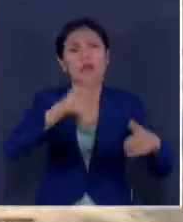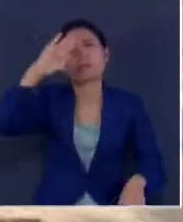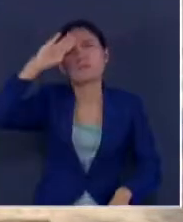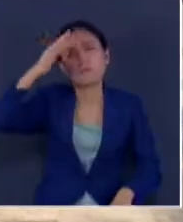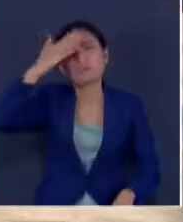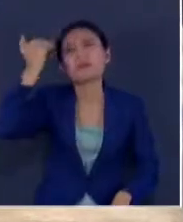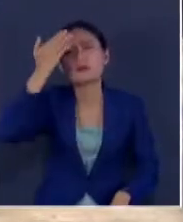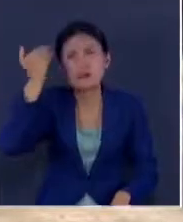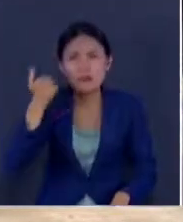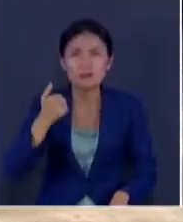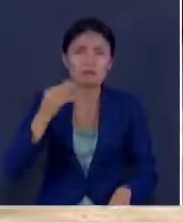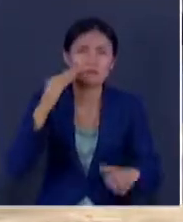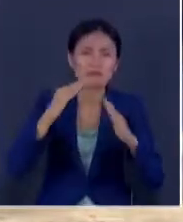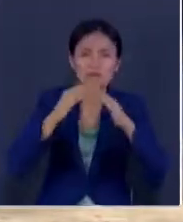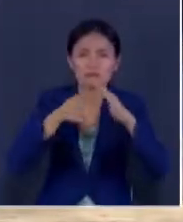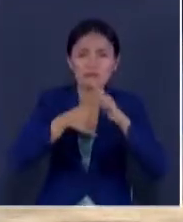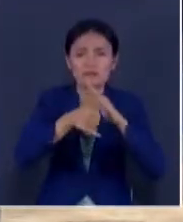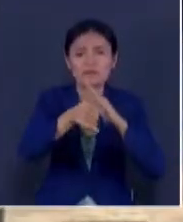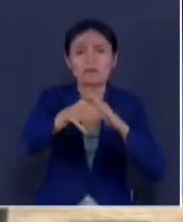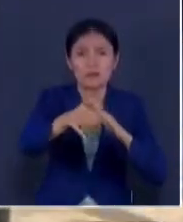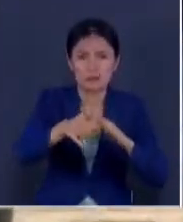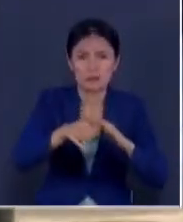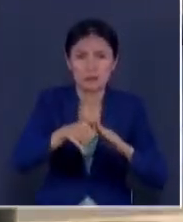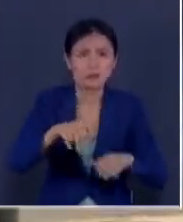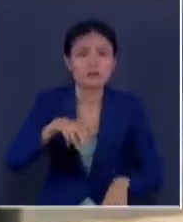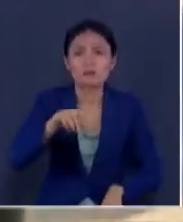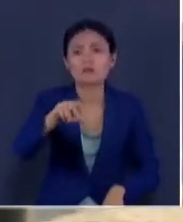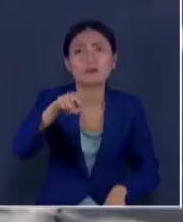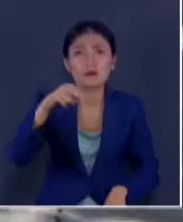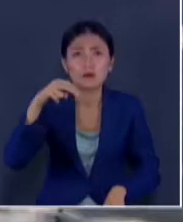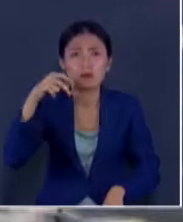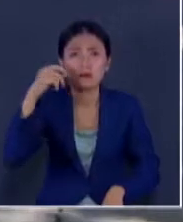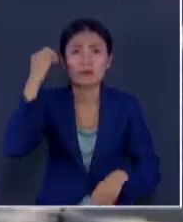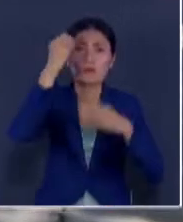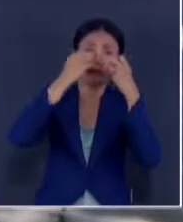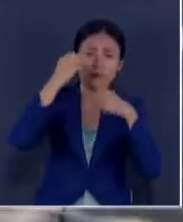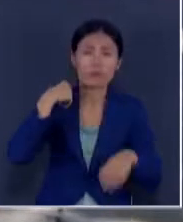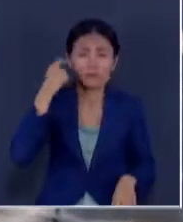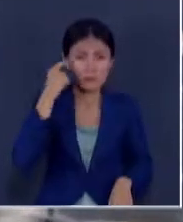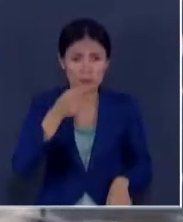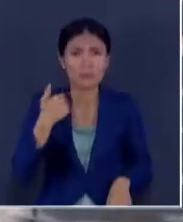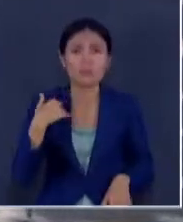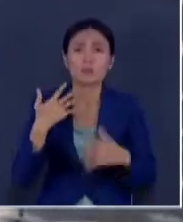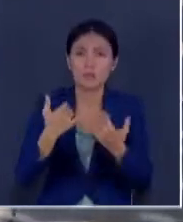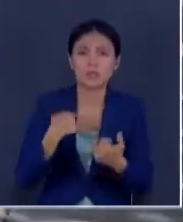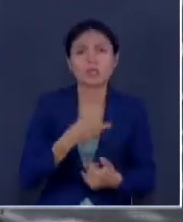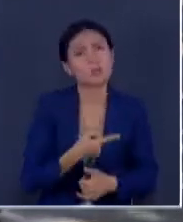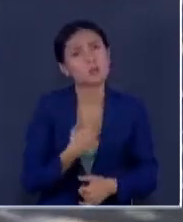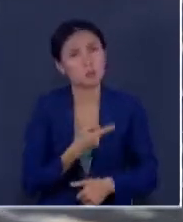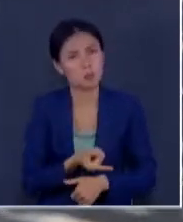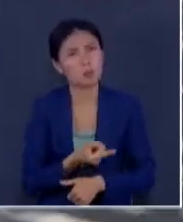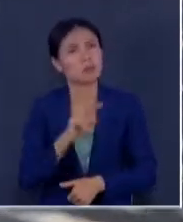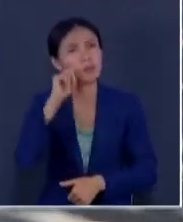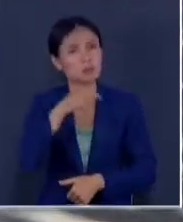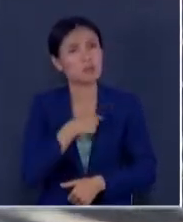จากบ้านจนหลงทางเคราะห์ดีนะคะที่ไม่เกิดอุบัติเหตุขึ้นทั้งนี้ความมีน้ำใจของน้องนานะคะก็ได้รับคำชื่นชมจากผู้คนเป็นจำนว